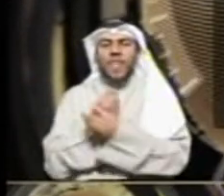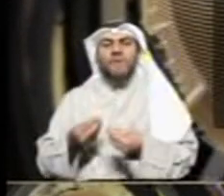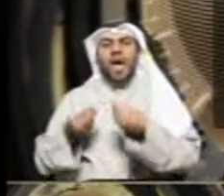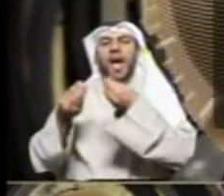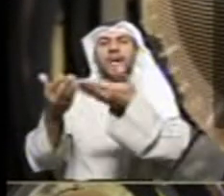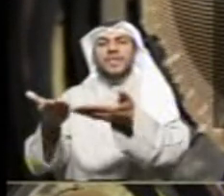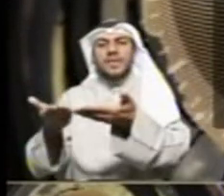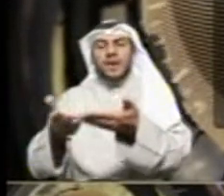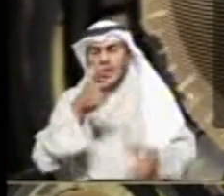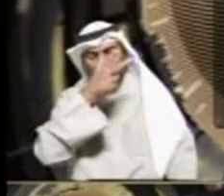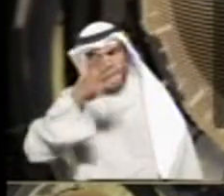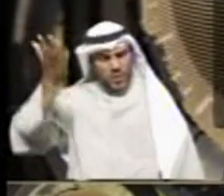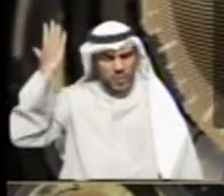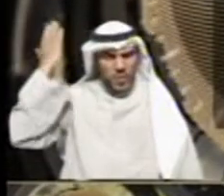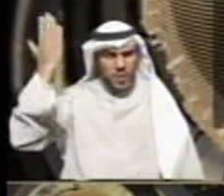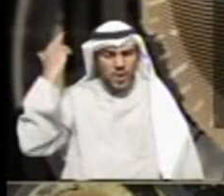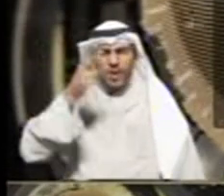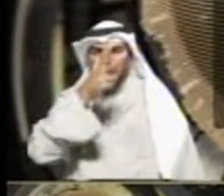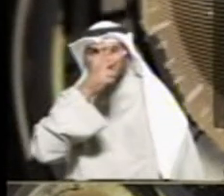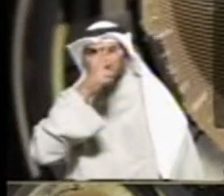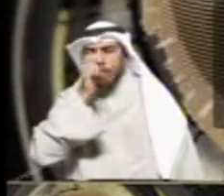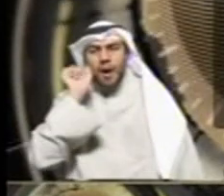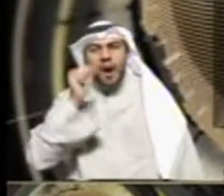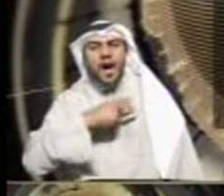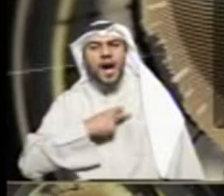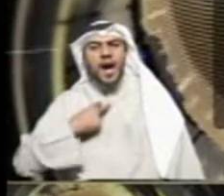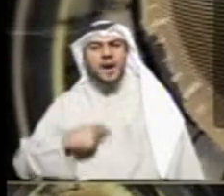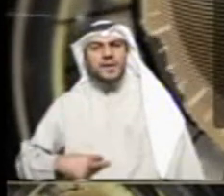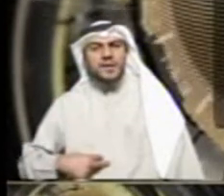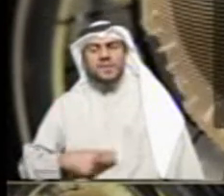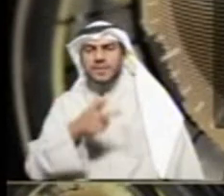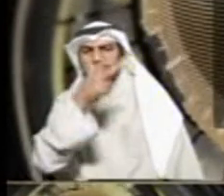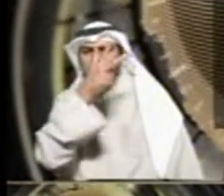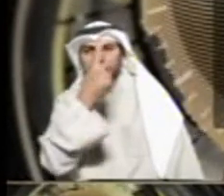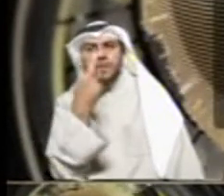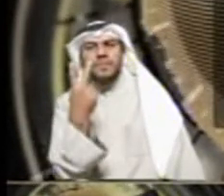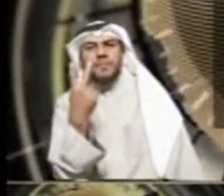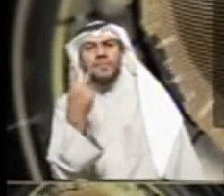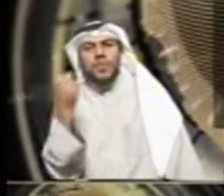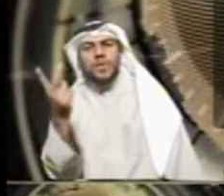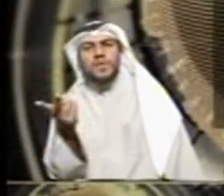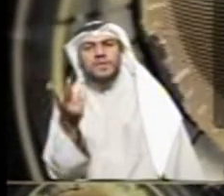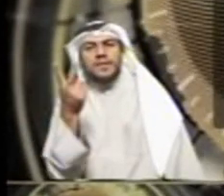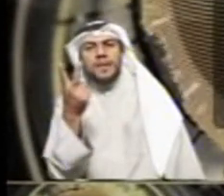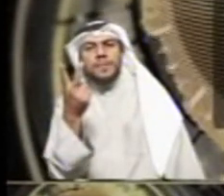إلى حقبة الممالك المتحاربة في الصين في الفترة الكربونية بين عامي